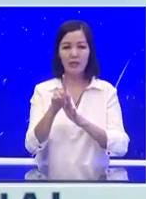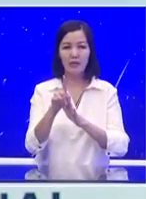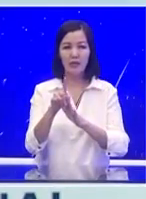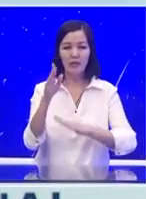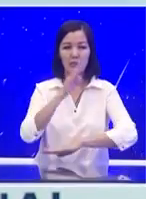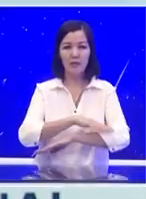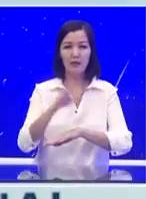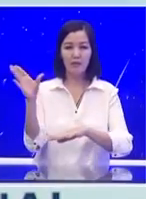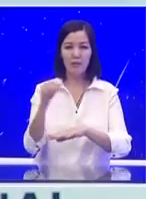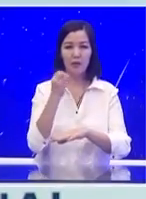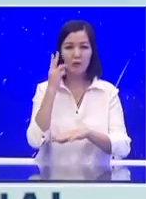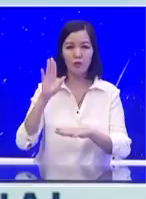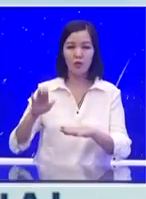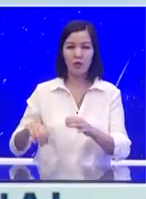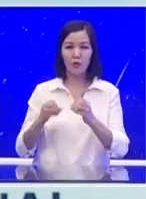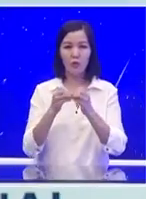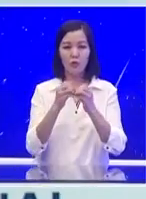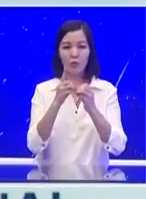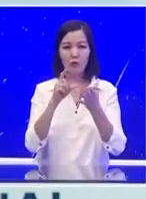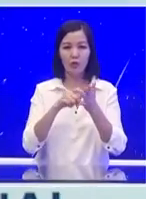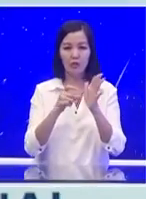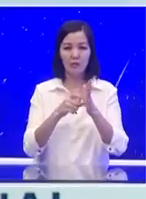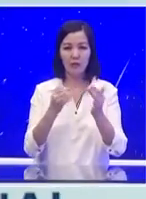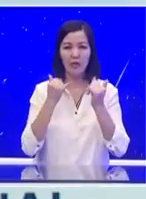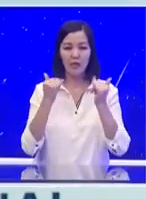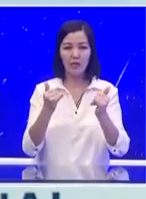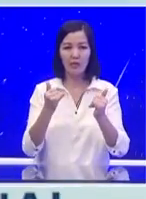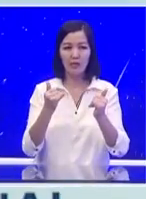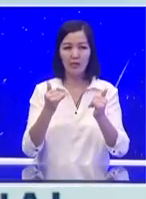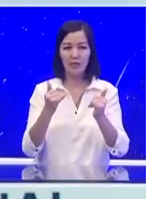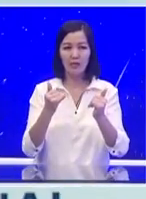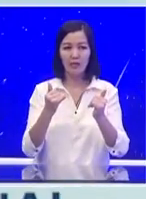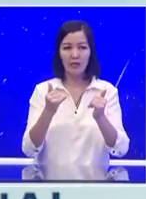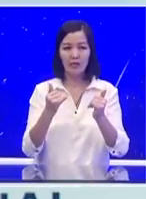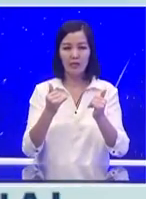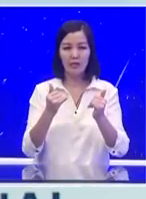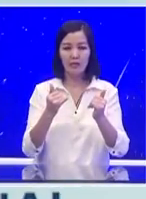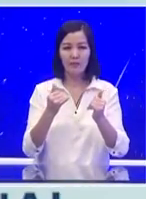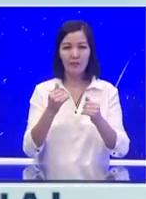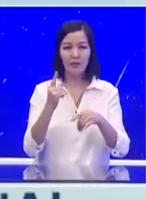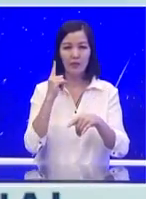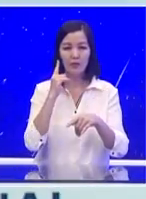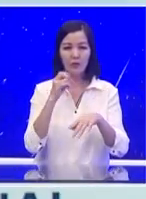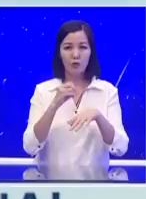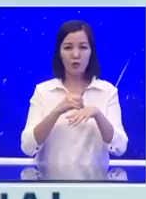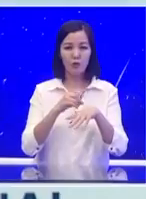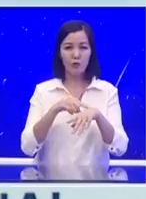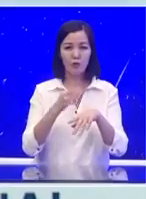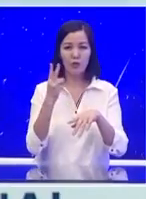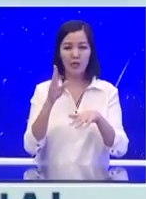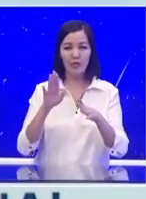Ал түстен кейін ол 10-11-ші сыныптарға арналған 2 деңгейінгі уақытта үлкен